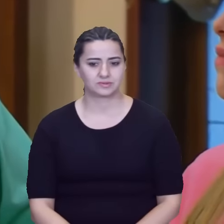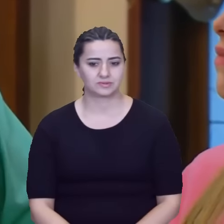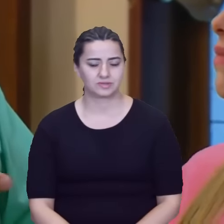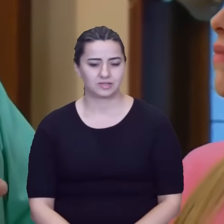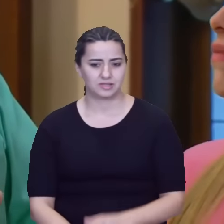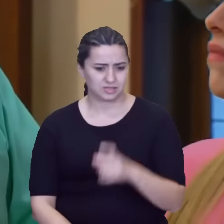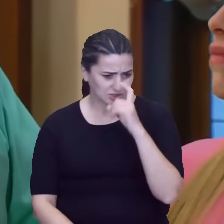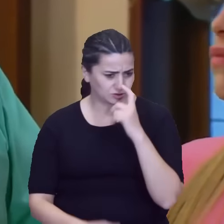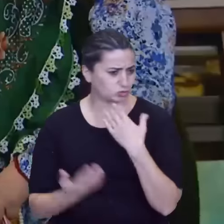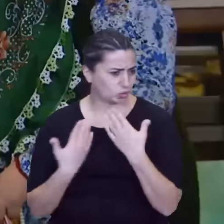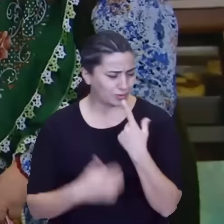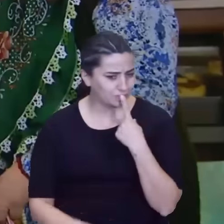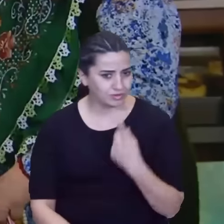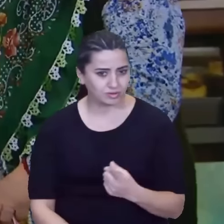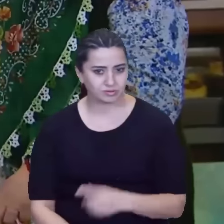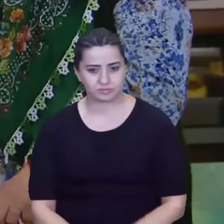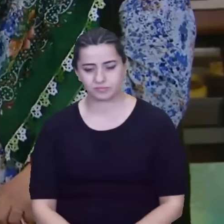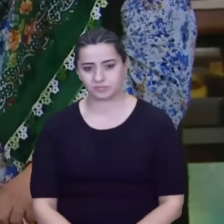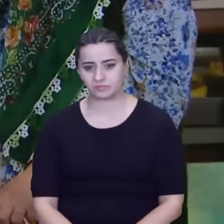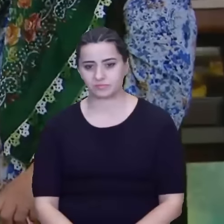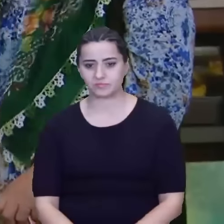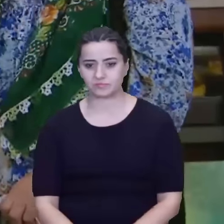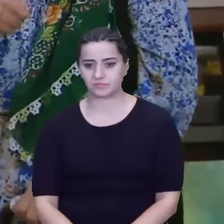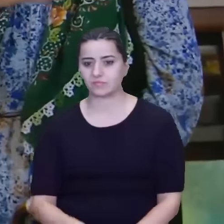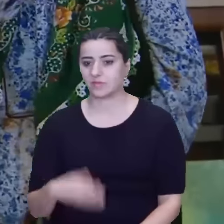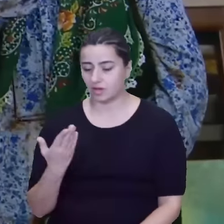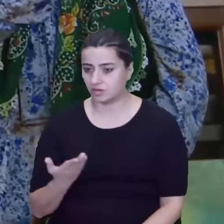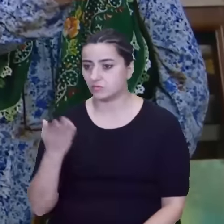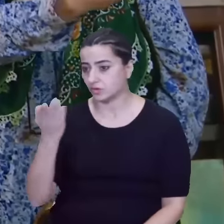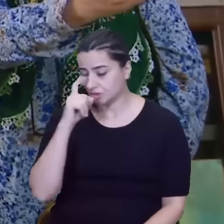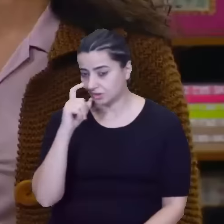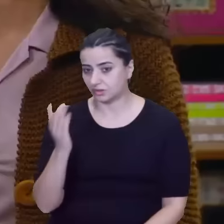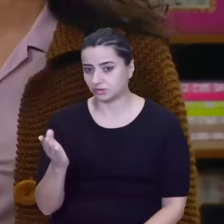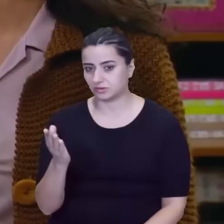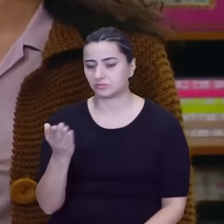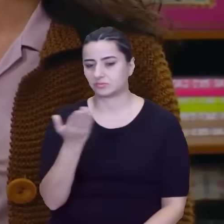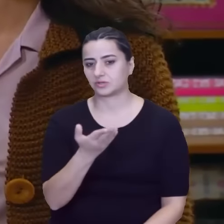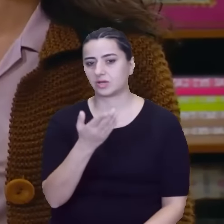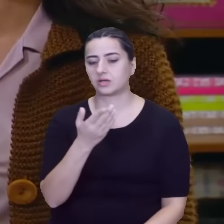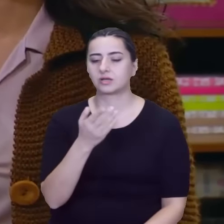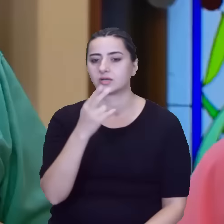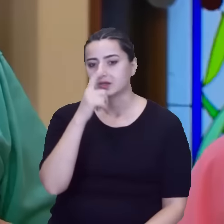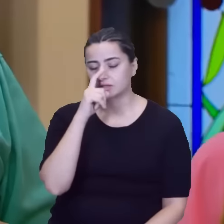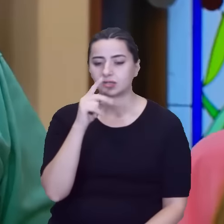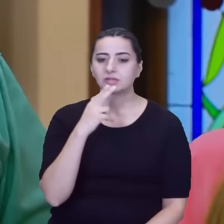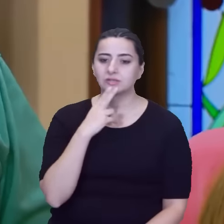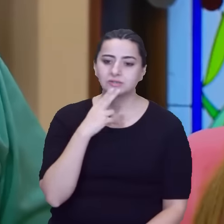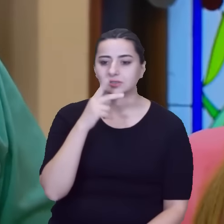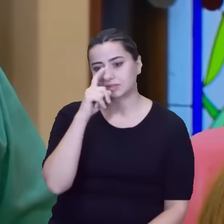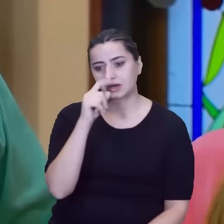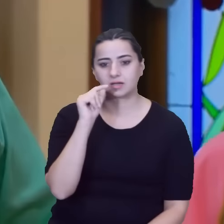Kraliçeyle sohbet mi ediyoruz dedi? Evet. Bu kraliçe, bu da kral. Bu